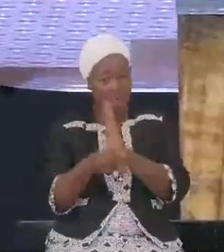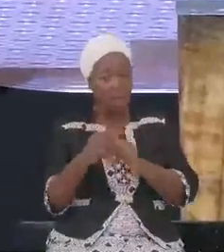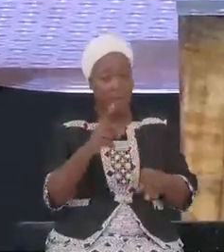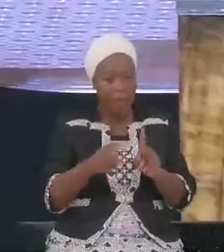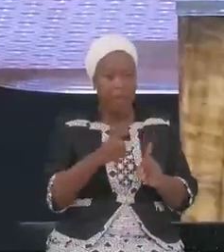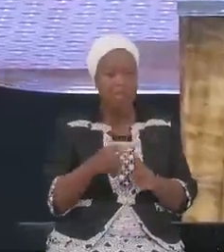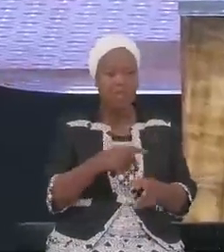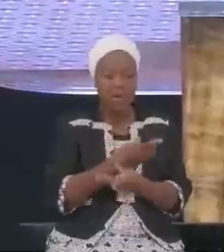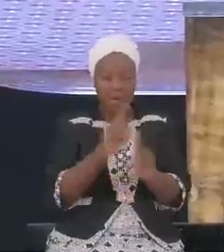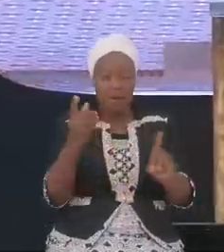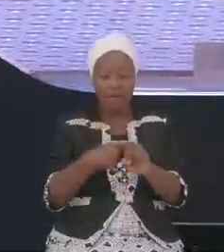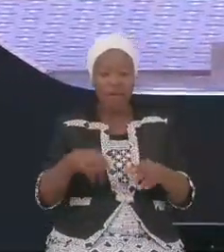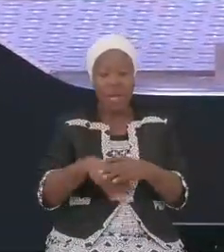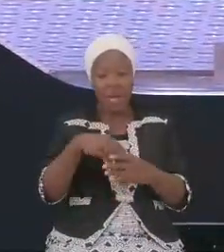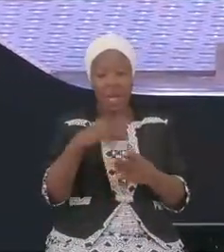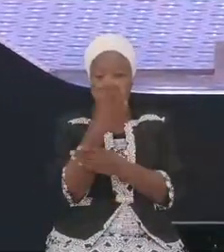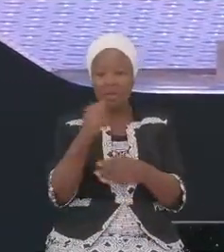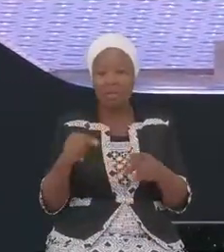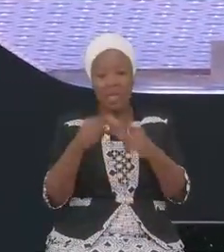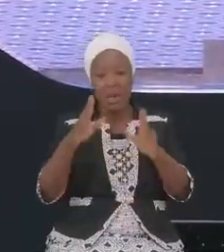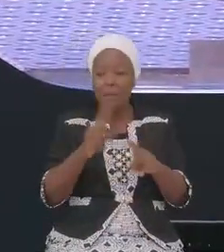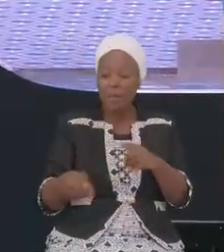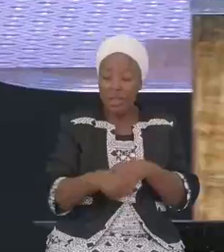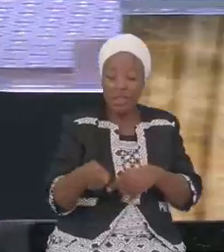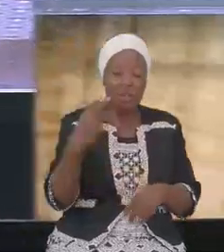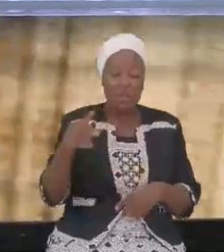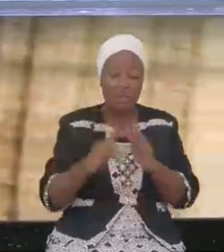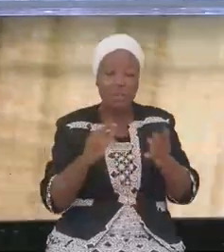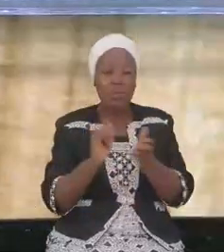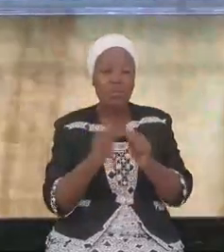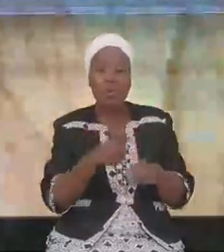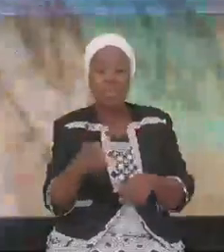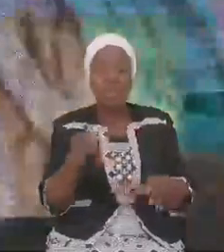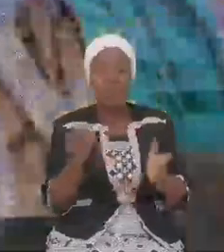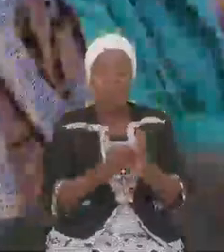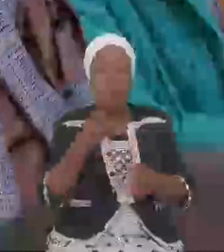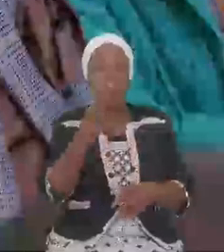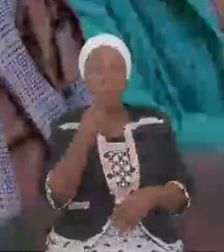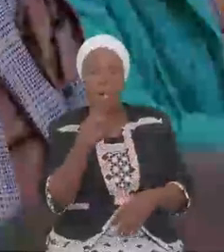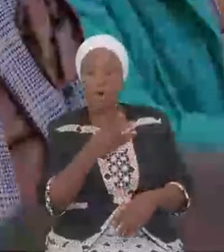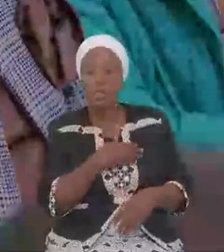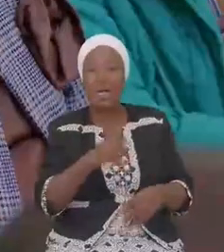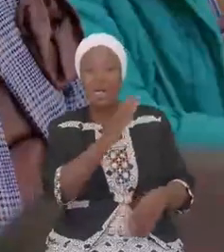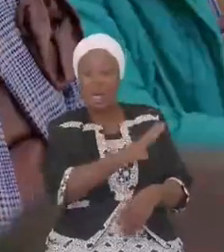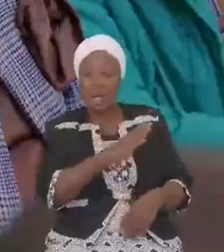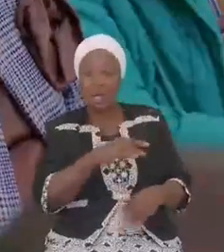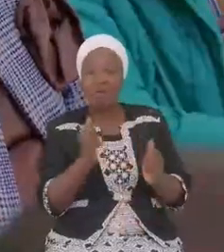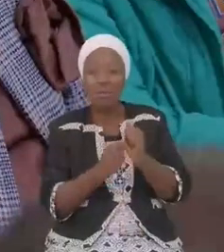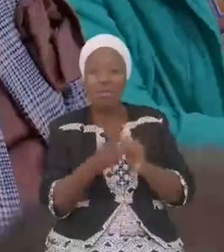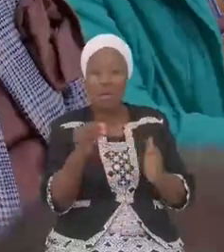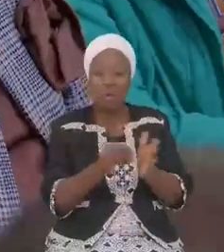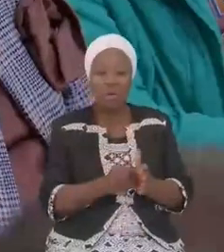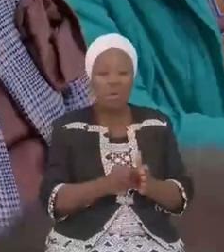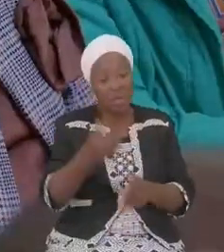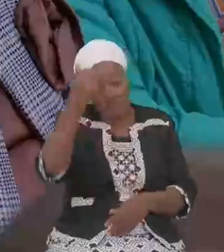ennemis. Mais eux-mêmes étaient avec leur bouche, avec leur caractère, avec leur désobéissance.